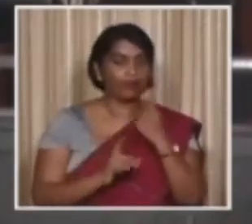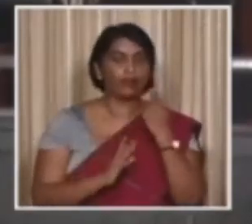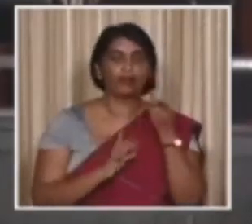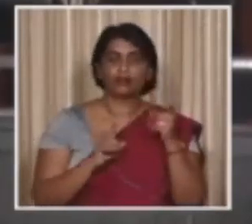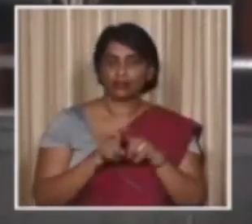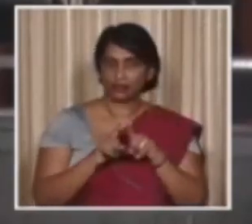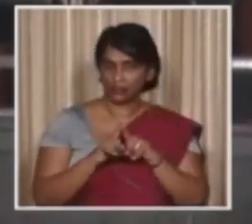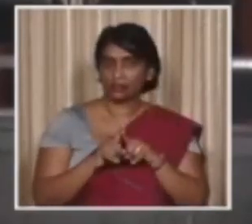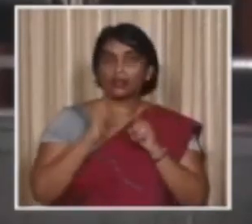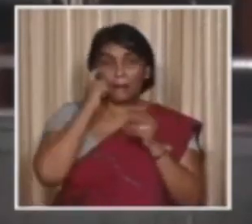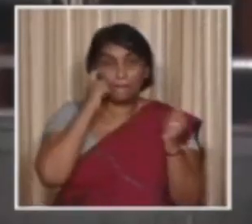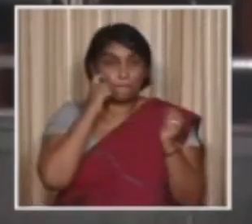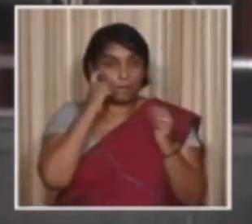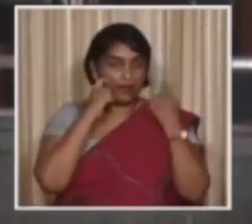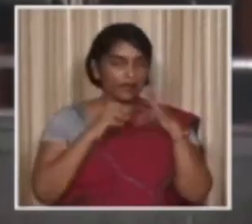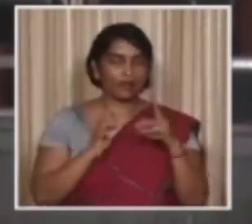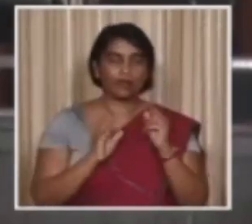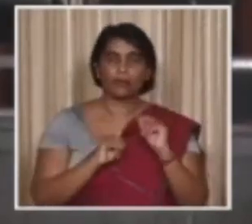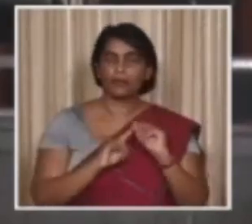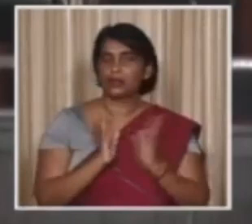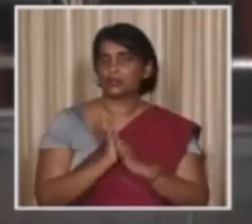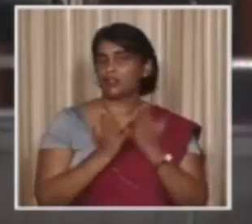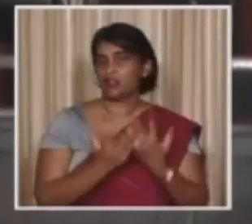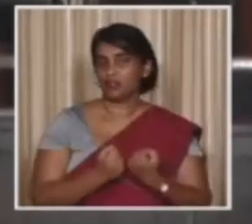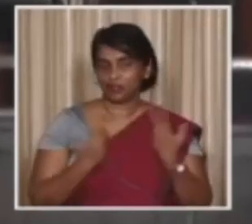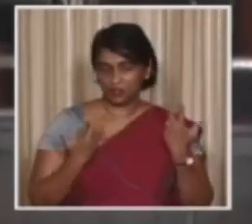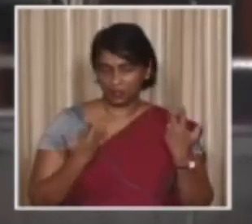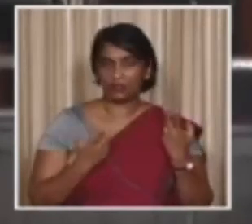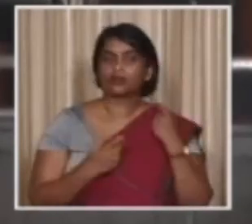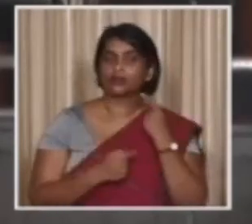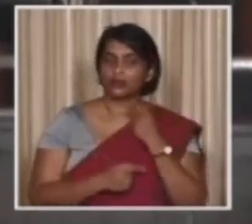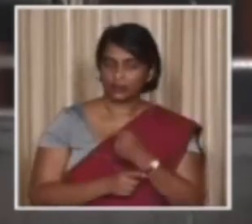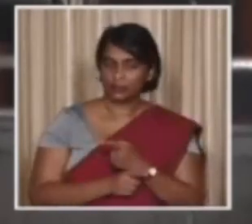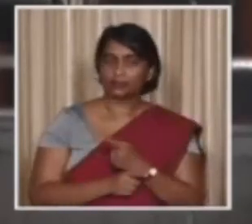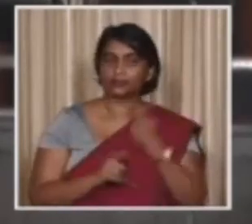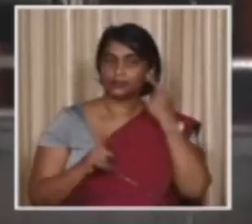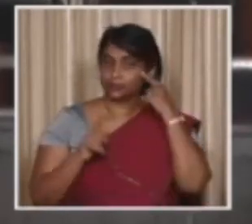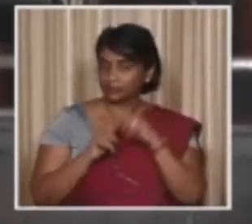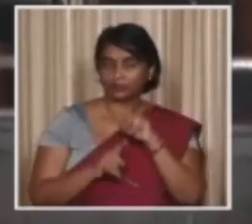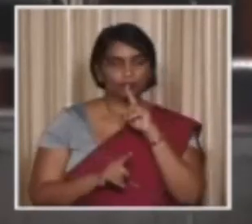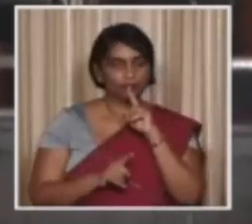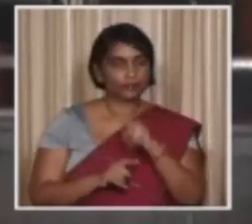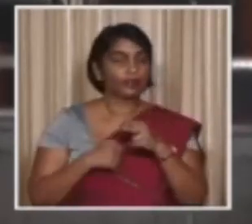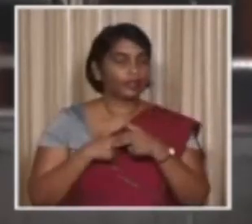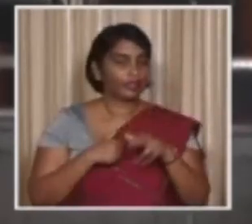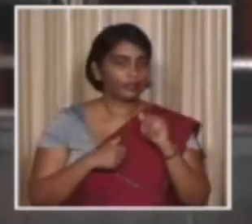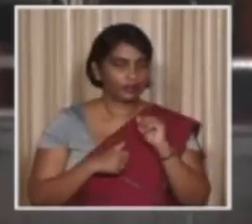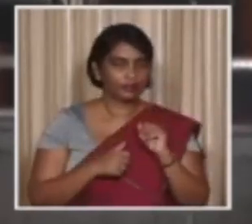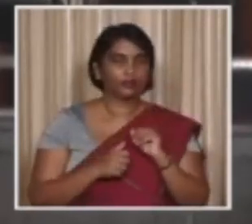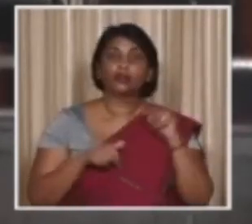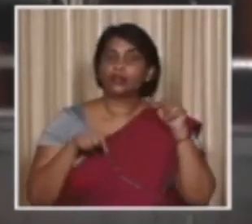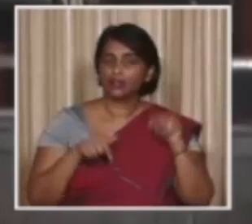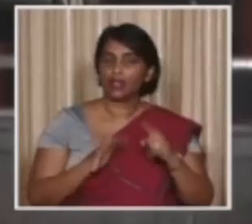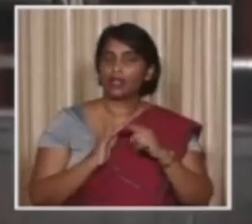තමයි ඒ බය වීම නිසා තමයි අගමැතිකම ලැබුණෙත් ඇත්තේ. හැබැයි ඒ කාර්ය මතක් කරනවා මොකද හේතුව අද